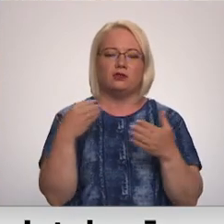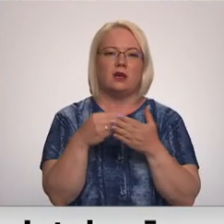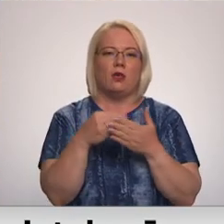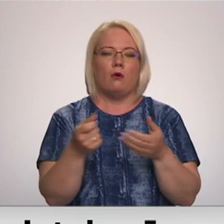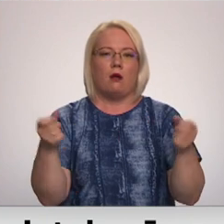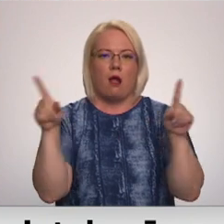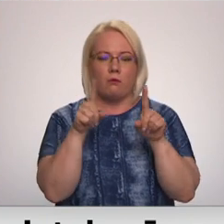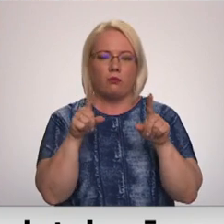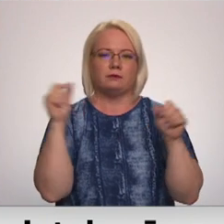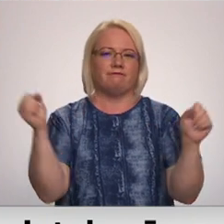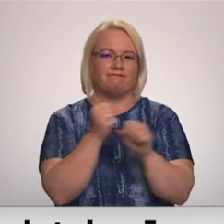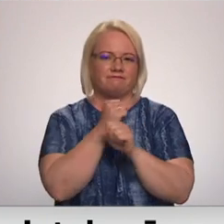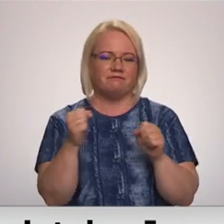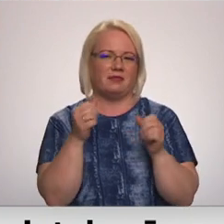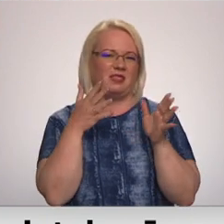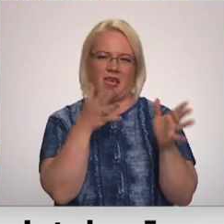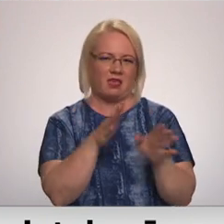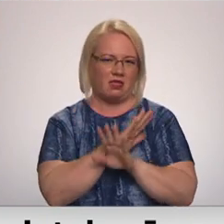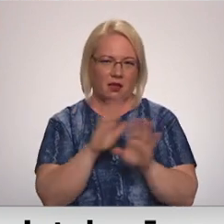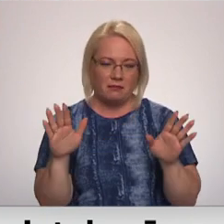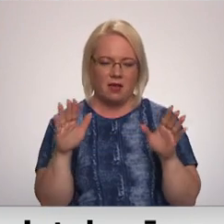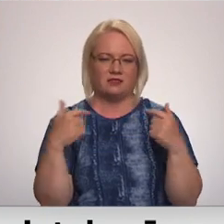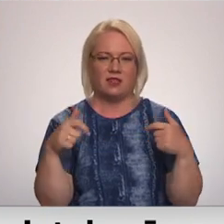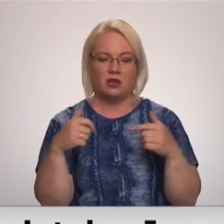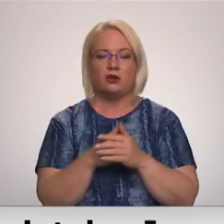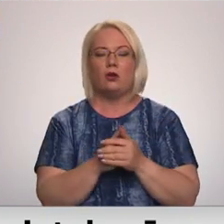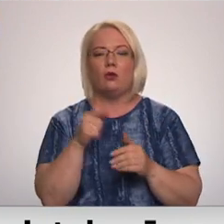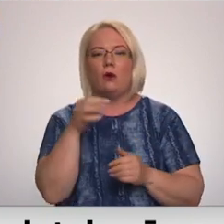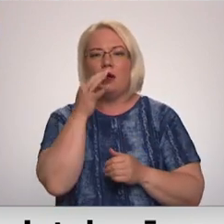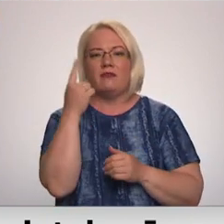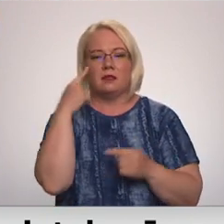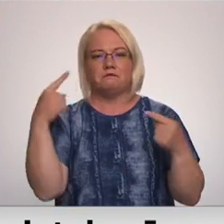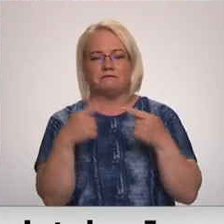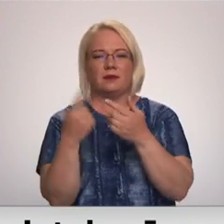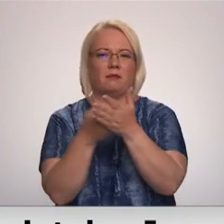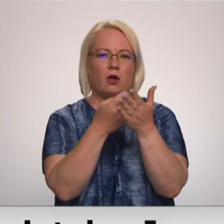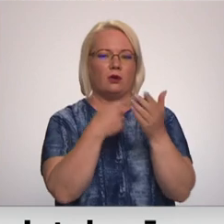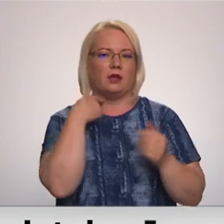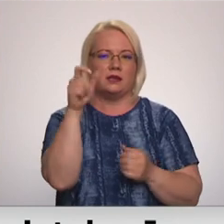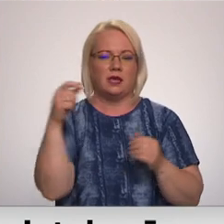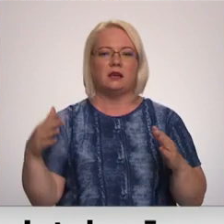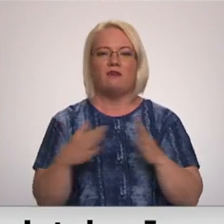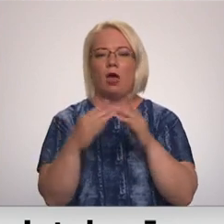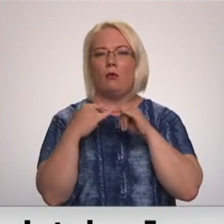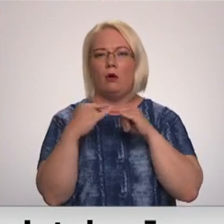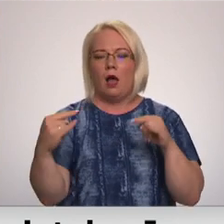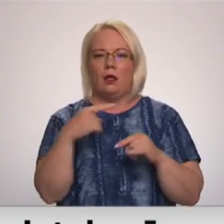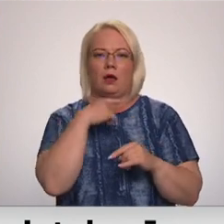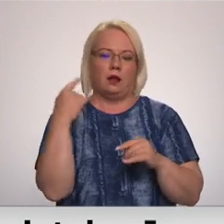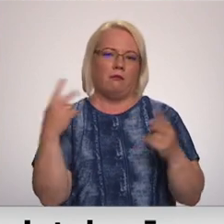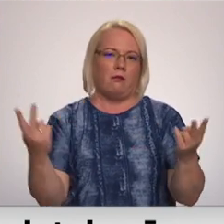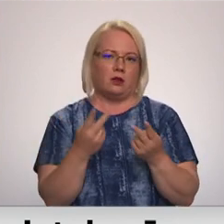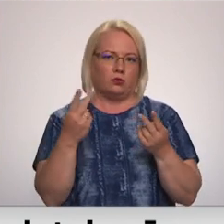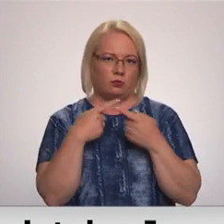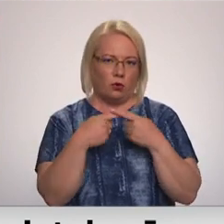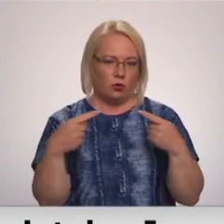kāpums Jāņu svinēšanu neietekmēs. Par to viensprāt Latvijas televīzijas aptaujātie rīdzinieki. Svētku galdā viņi plāno likt klasiskos